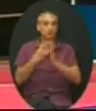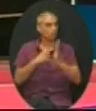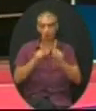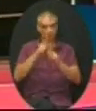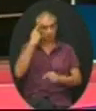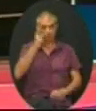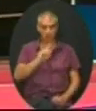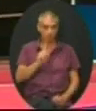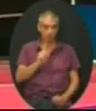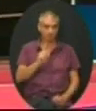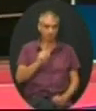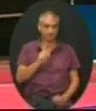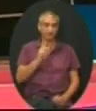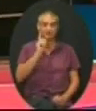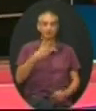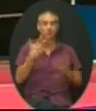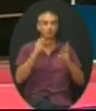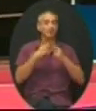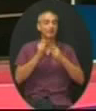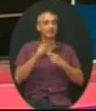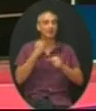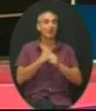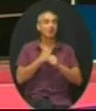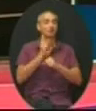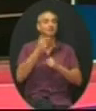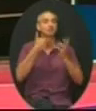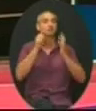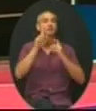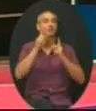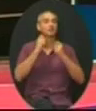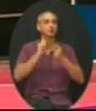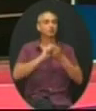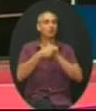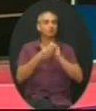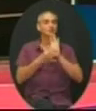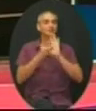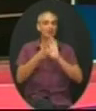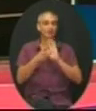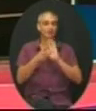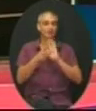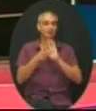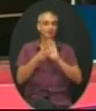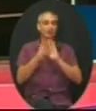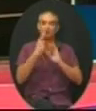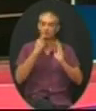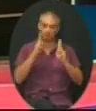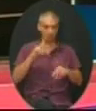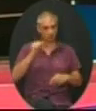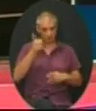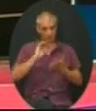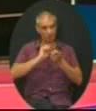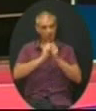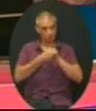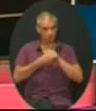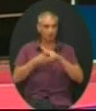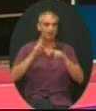שאתם חושבים. צריך 80 ח"כים כדי לעשות, אבל 61 ח"כים כדי לשנות את הסעיף. זאת אומרת, אפשר קודם כל לשנות אותו,